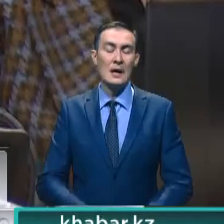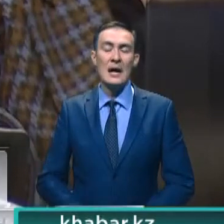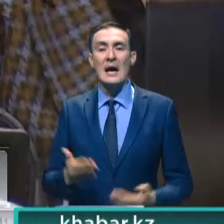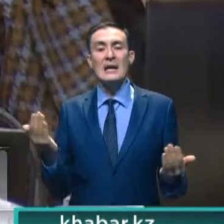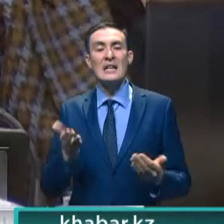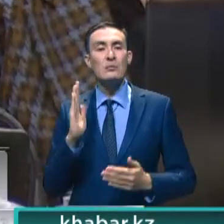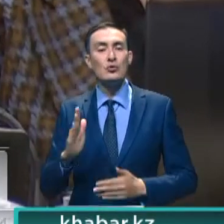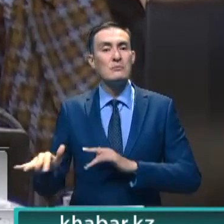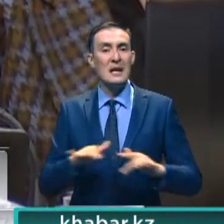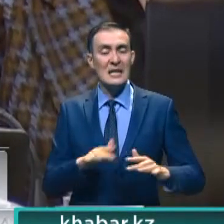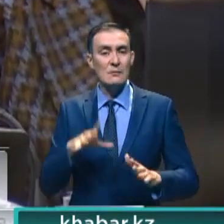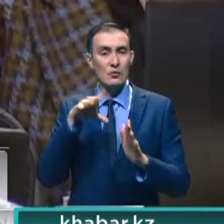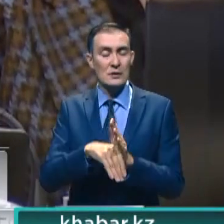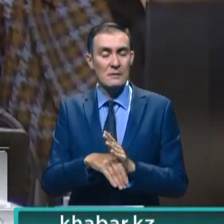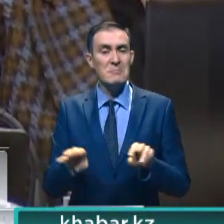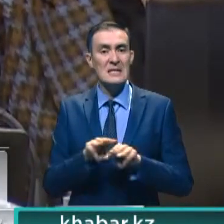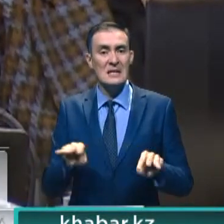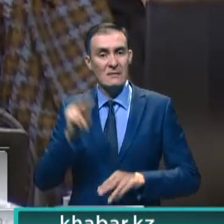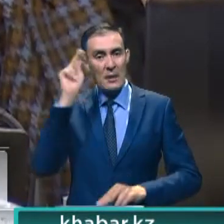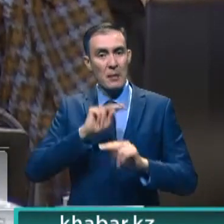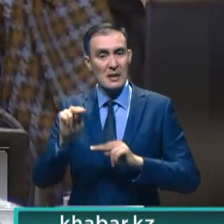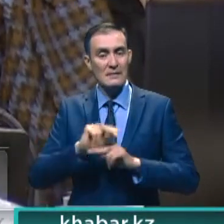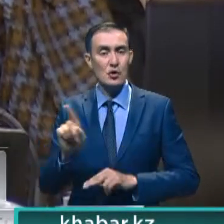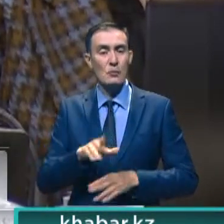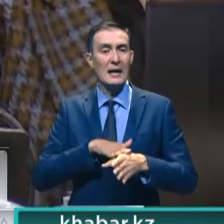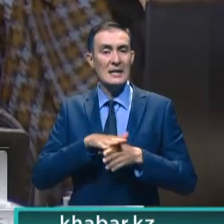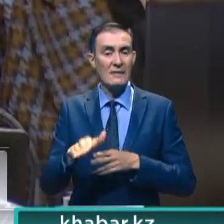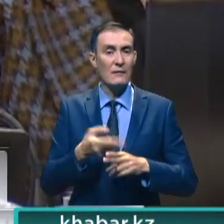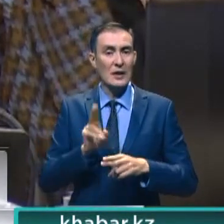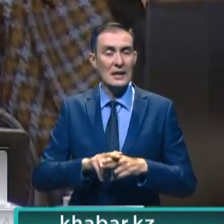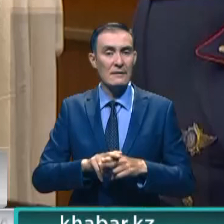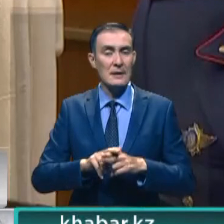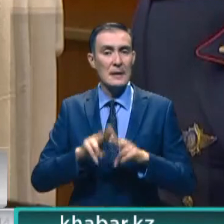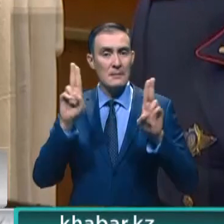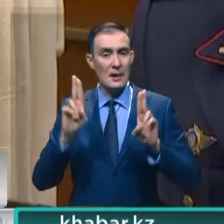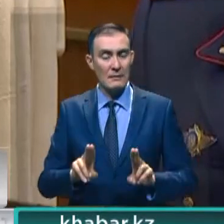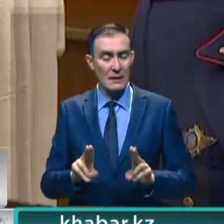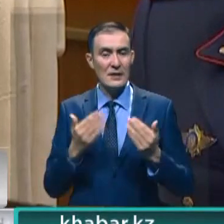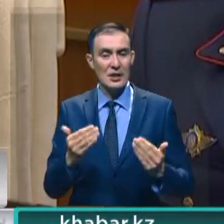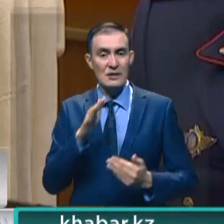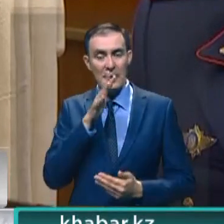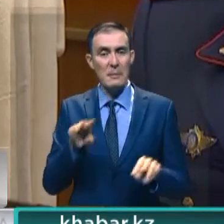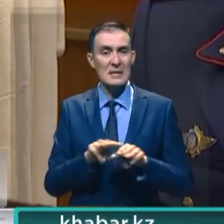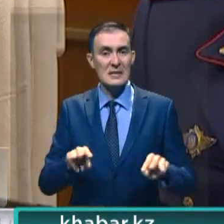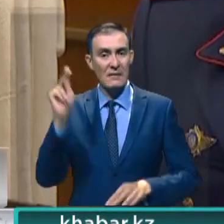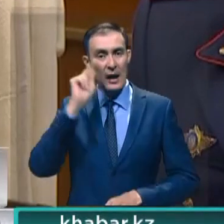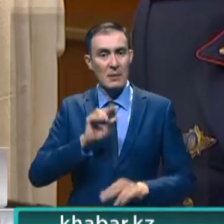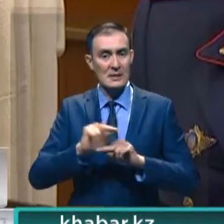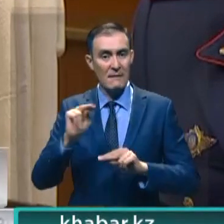механизмы будут предусмотрены Министерством образования для реализации данной нормы? В настоящее время Министерство